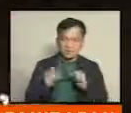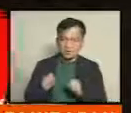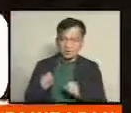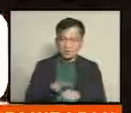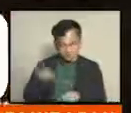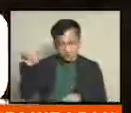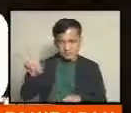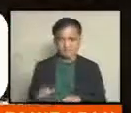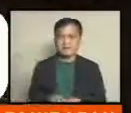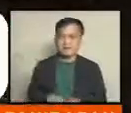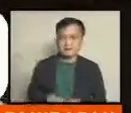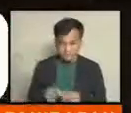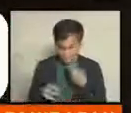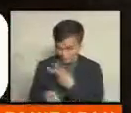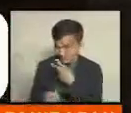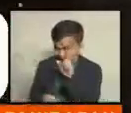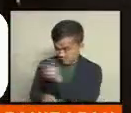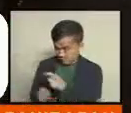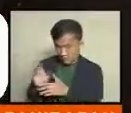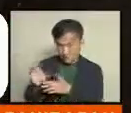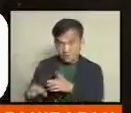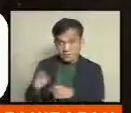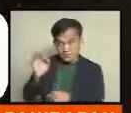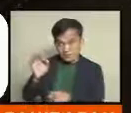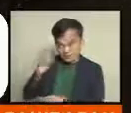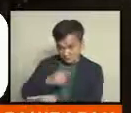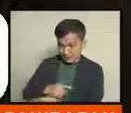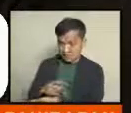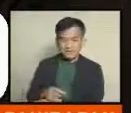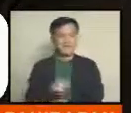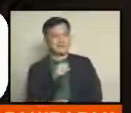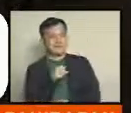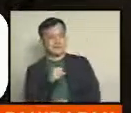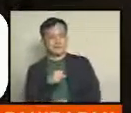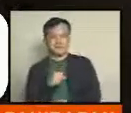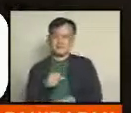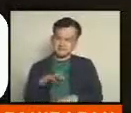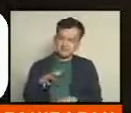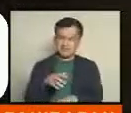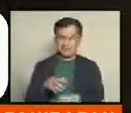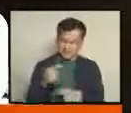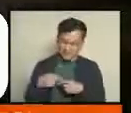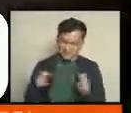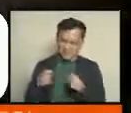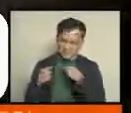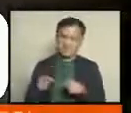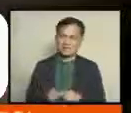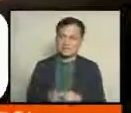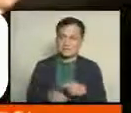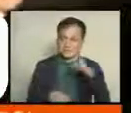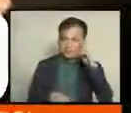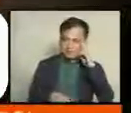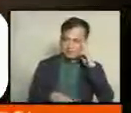na. Sa tingin mo makakumpleto mo yung siyam na gabi? Sa tingin po. Parang hindi pero pipilitin po namin. Si Ron